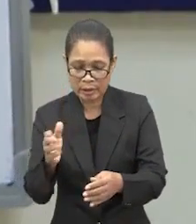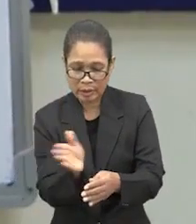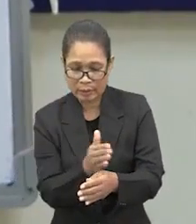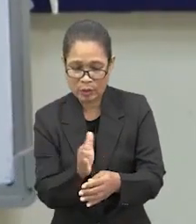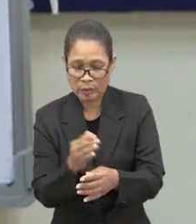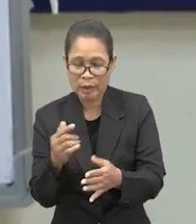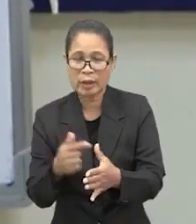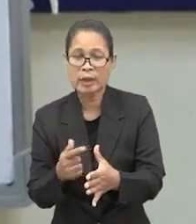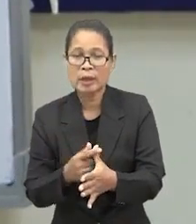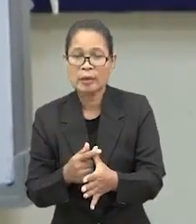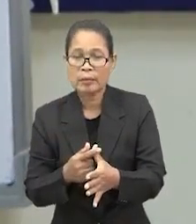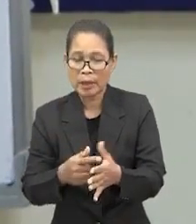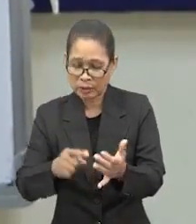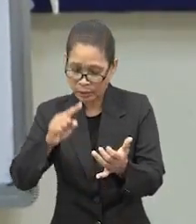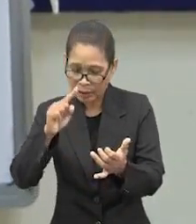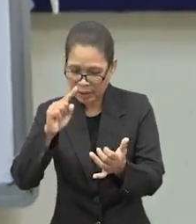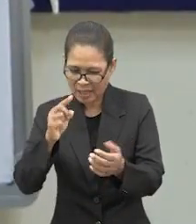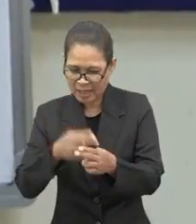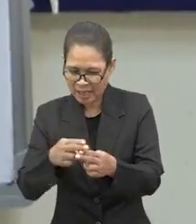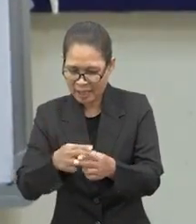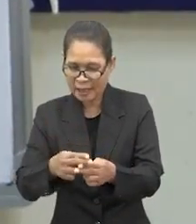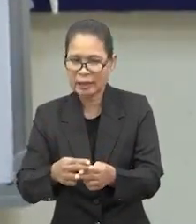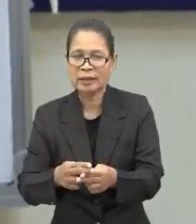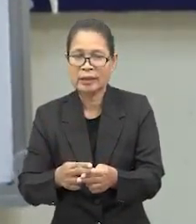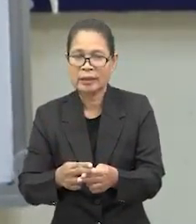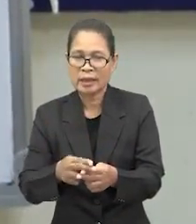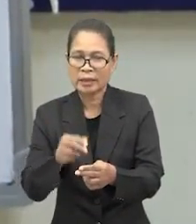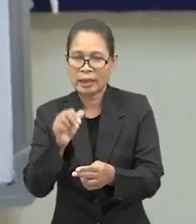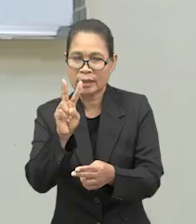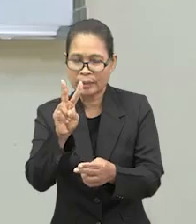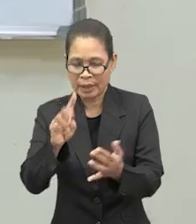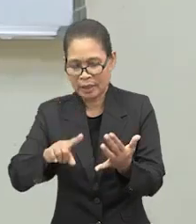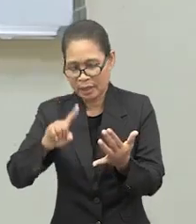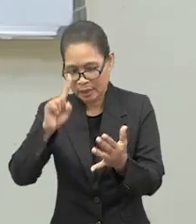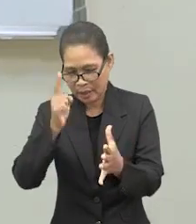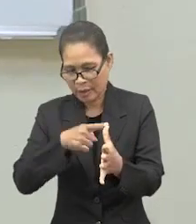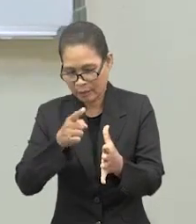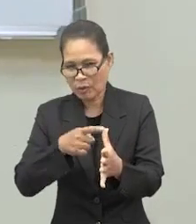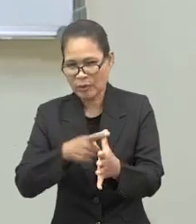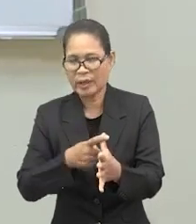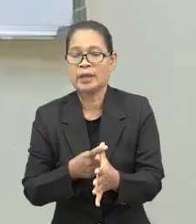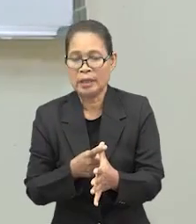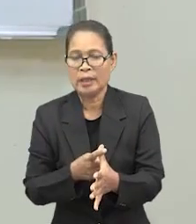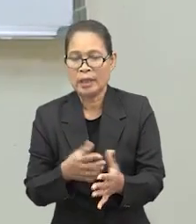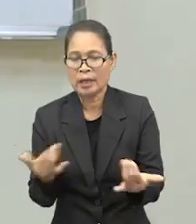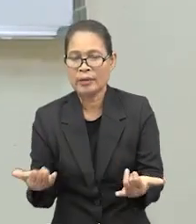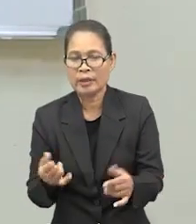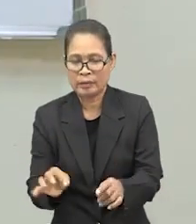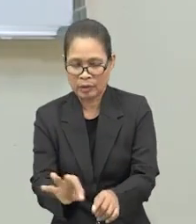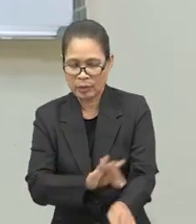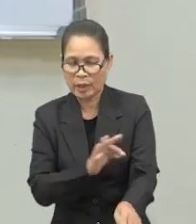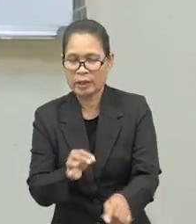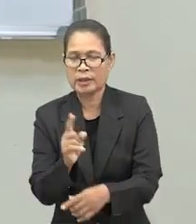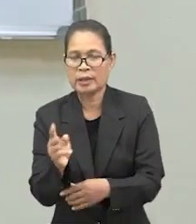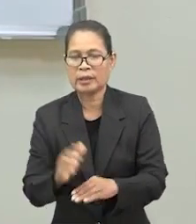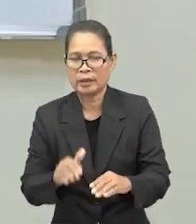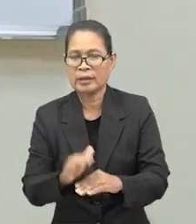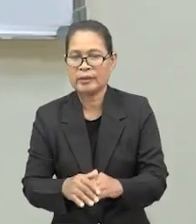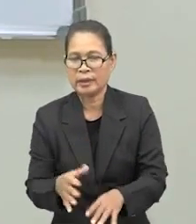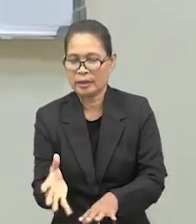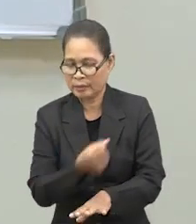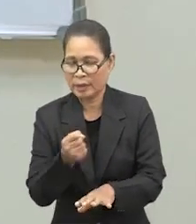muk tae ba kon chong su tha khlay chieng kon dak thngai ti 2 neu khang muk alo neak khu yo veen chieng chao